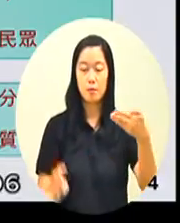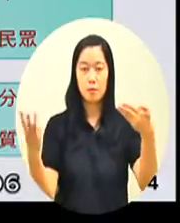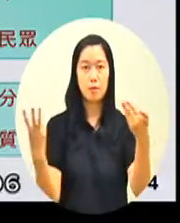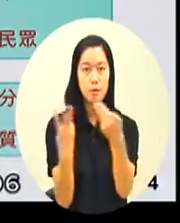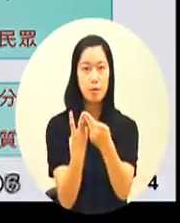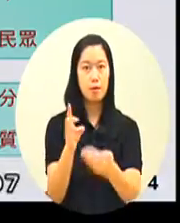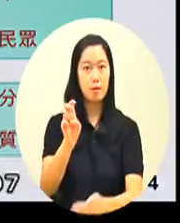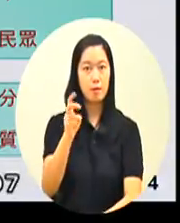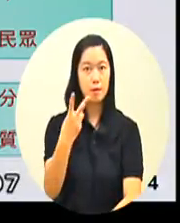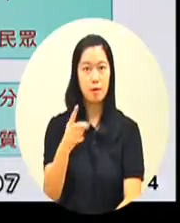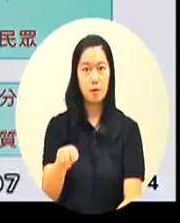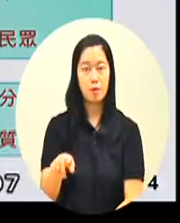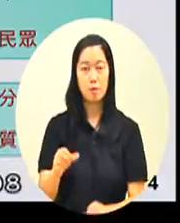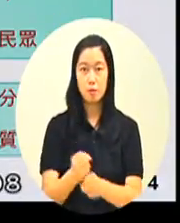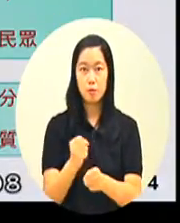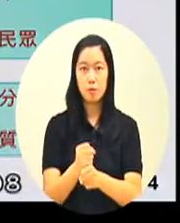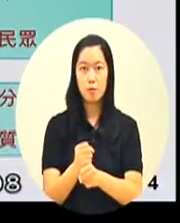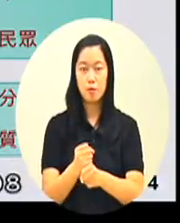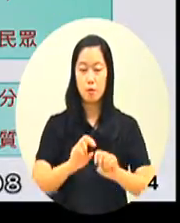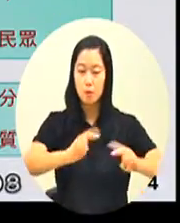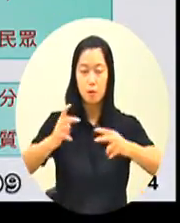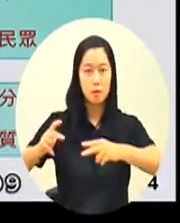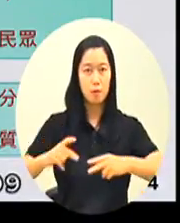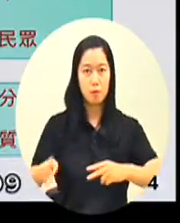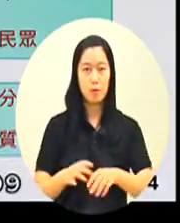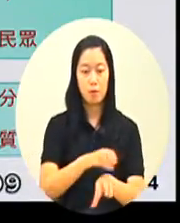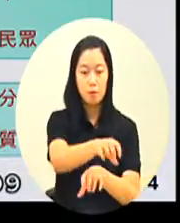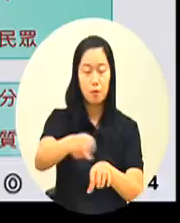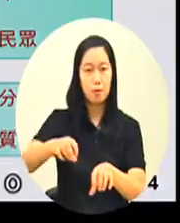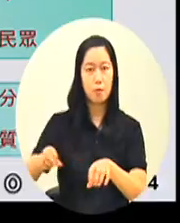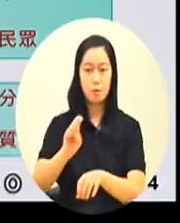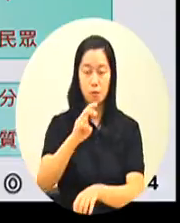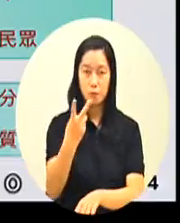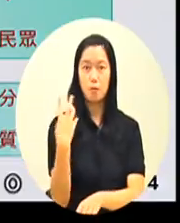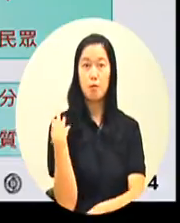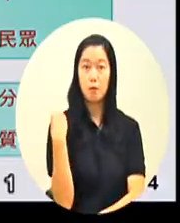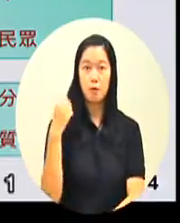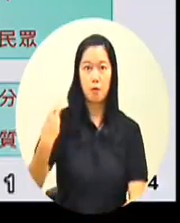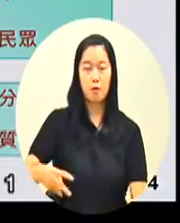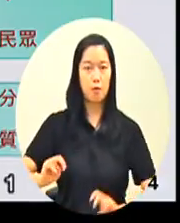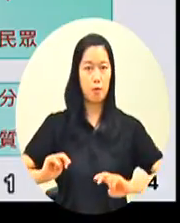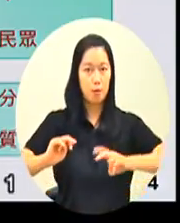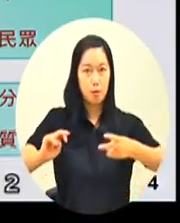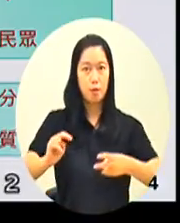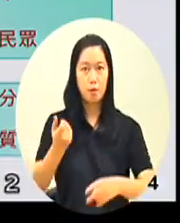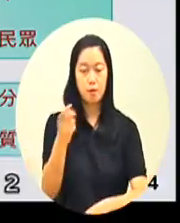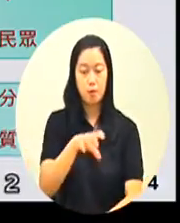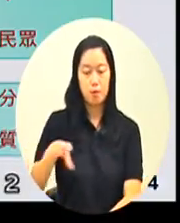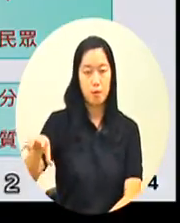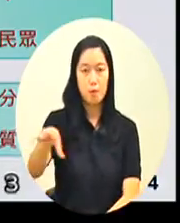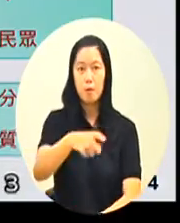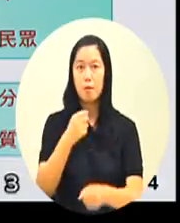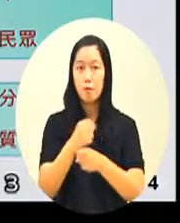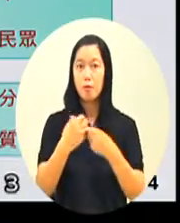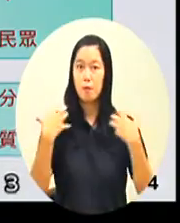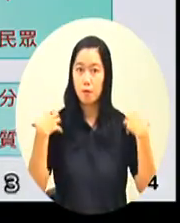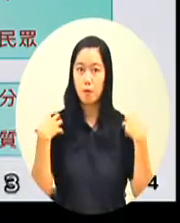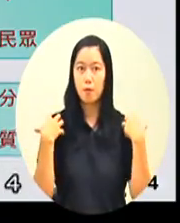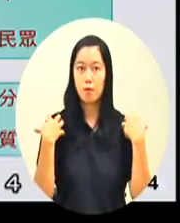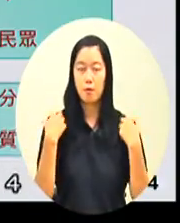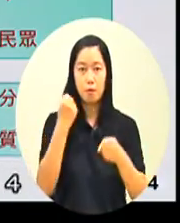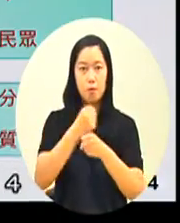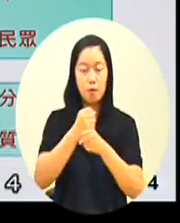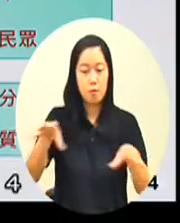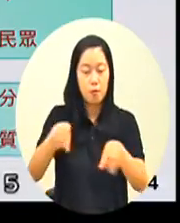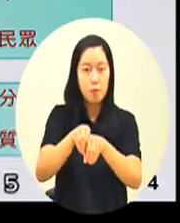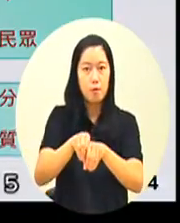调整，就是在分处12个分处不变之下，我们调整了一些分处的业务，做一些整并